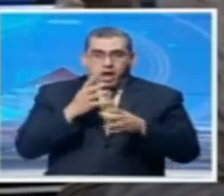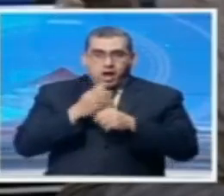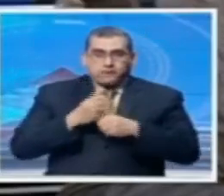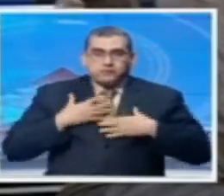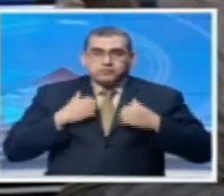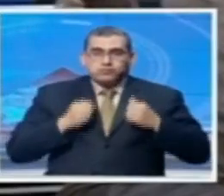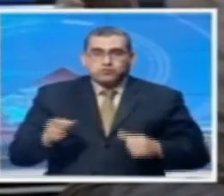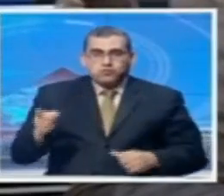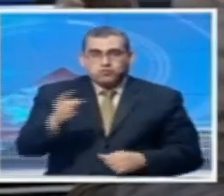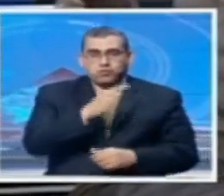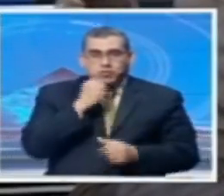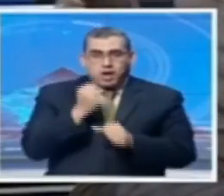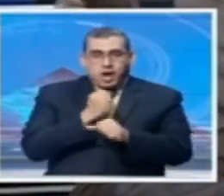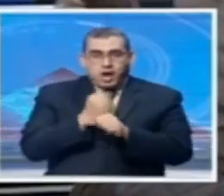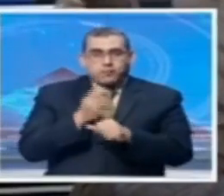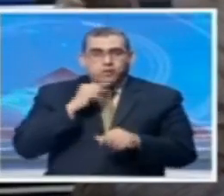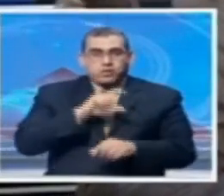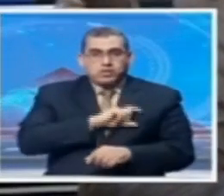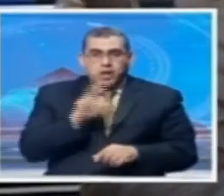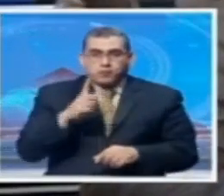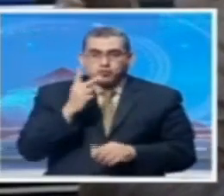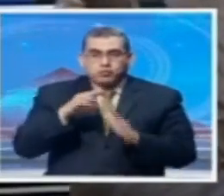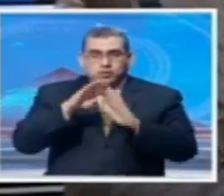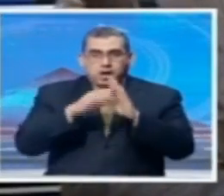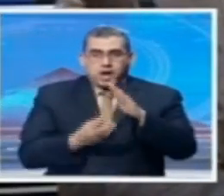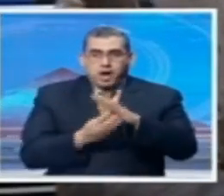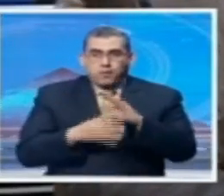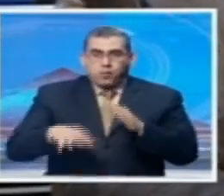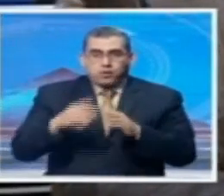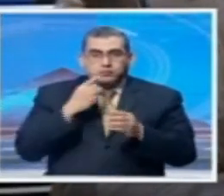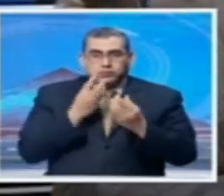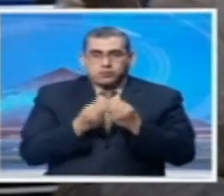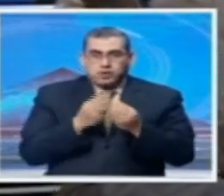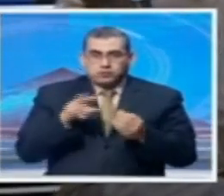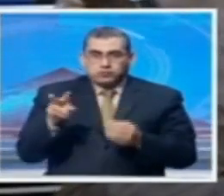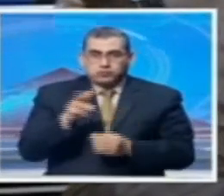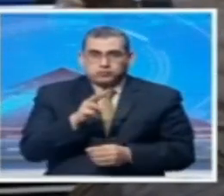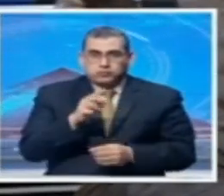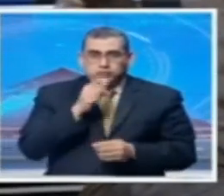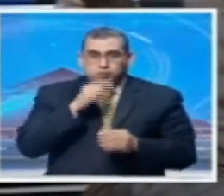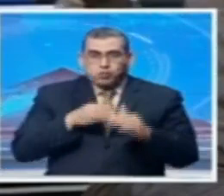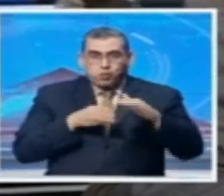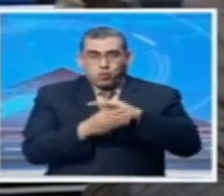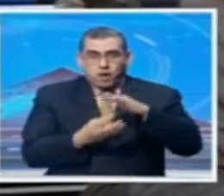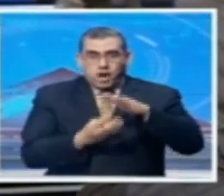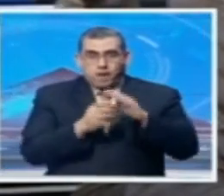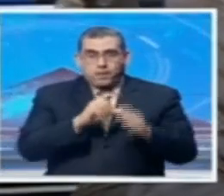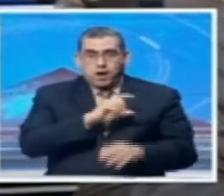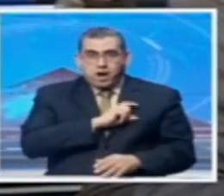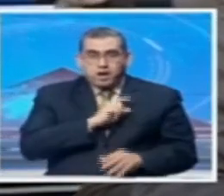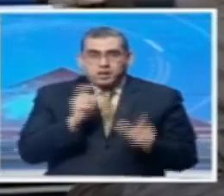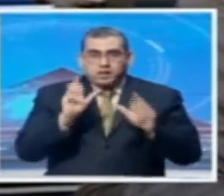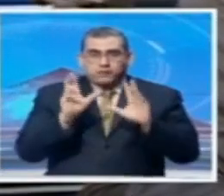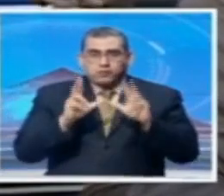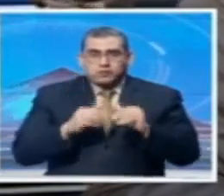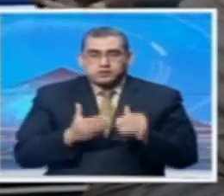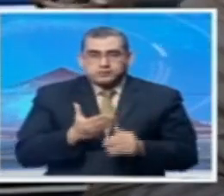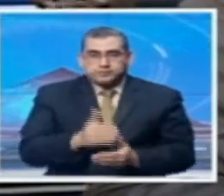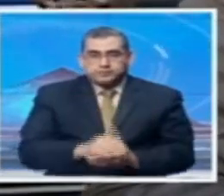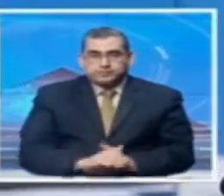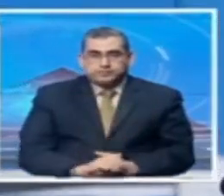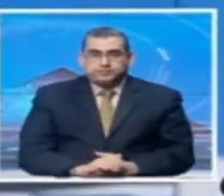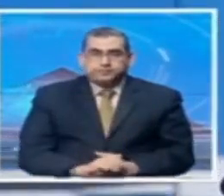وصحة القائمين على منظومة التعليم العالي والجامعات المصرية. من جامعة القاهرة، محمد عبد الصبور، التلفزيون